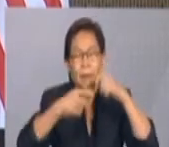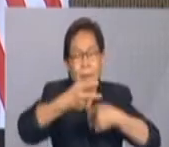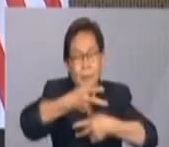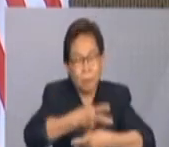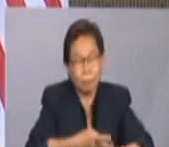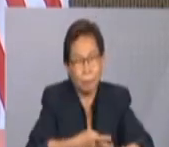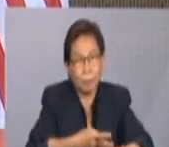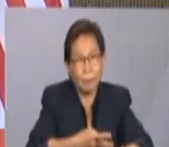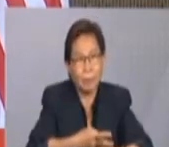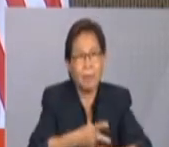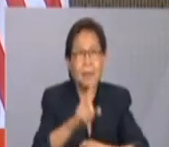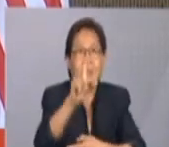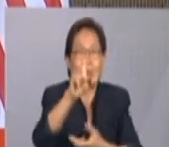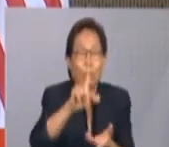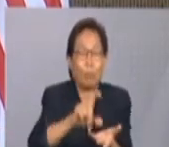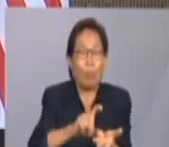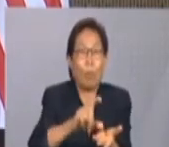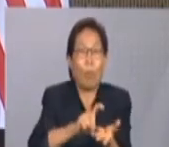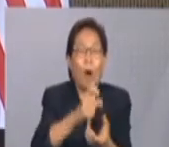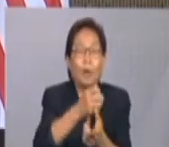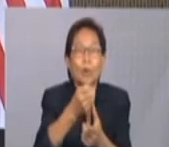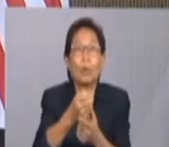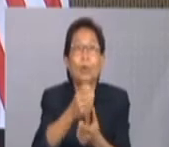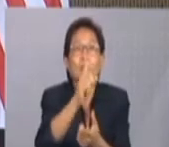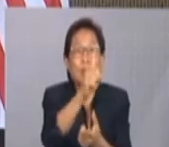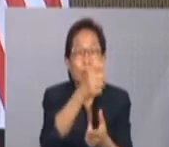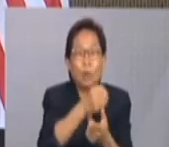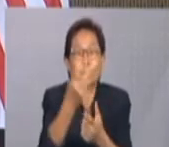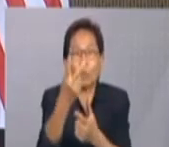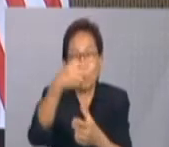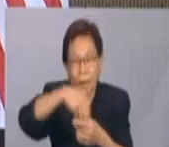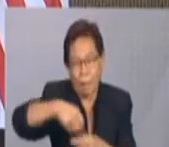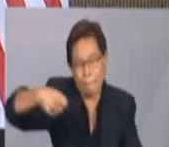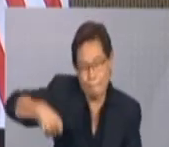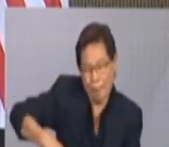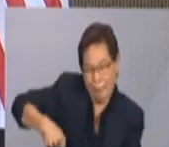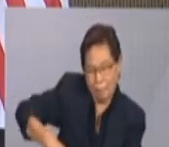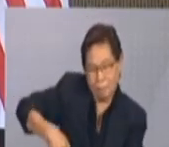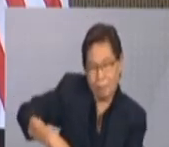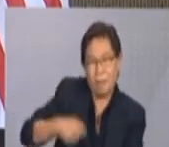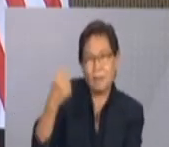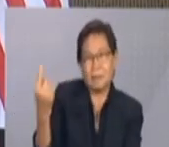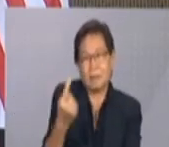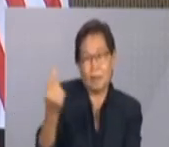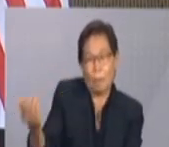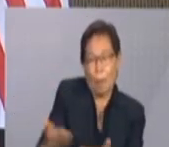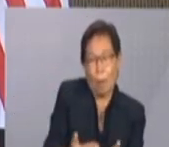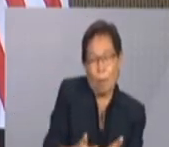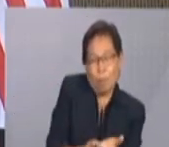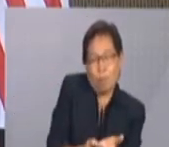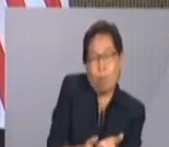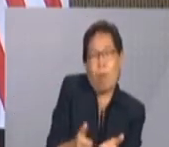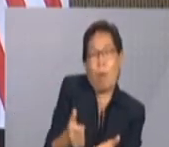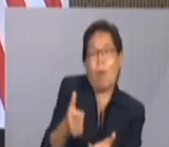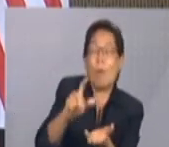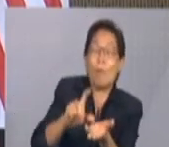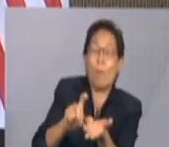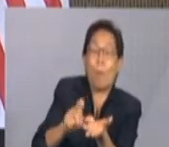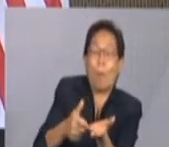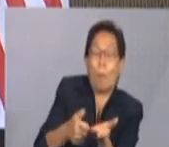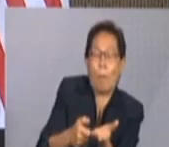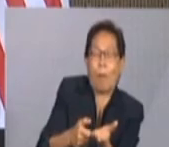simpan juga satu ataupun dua lagi di lembek Cynthia sebelum bahwa Hand sanitizer untuk